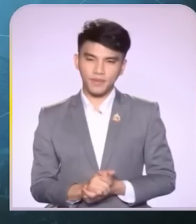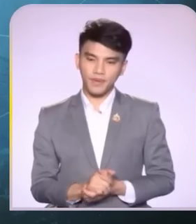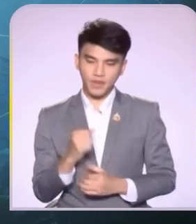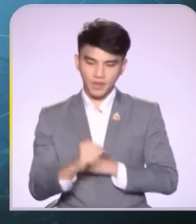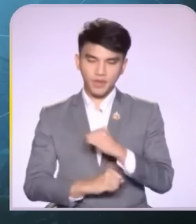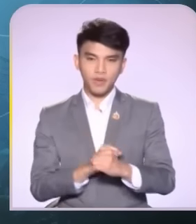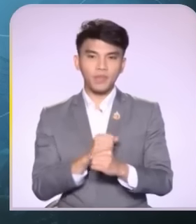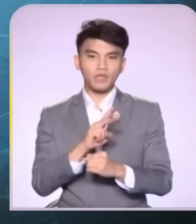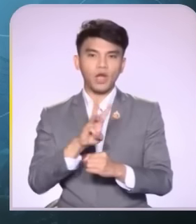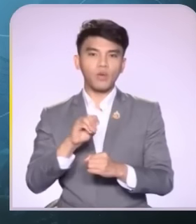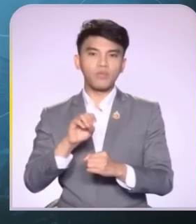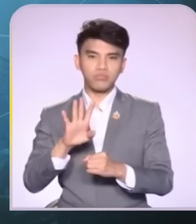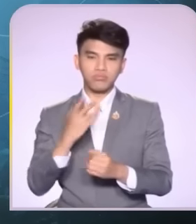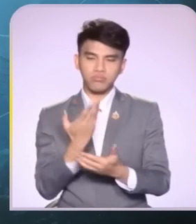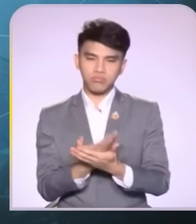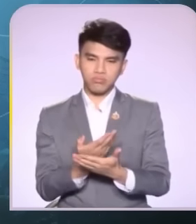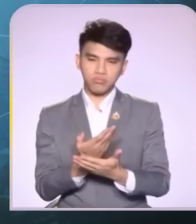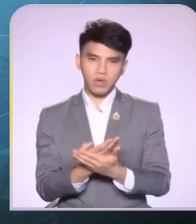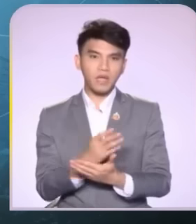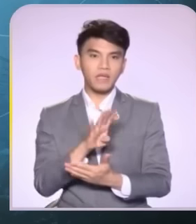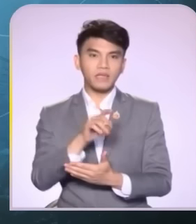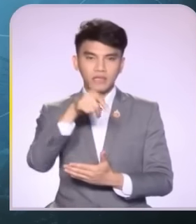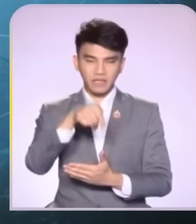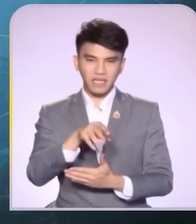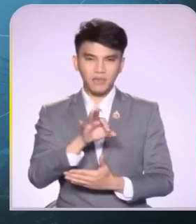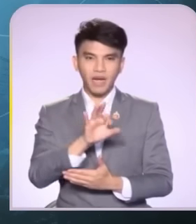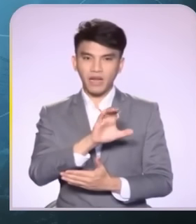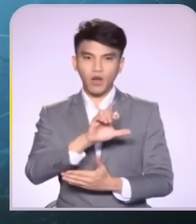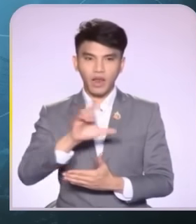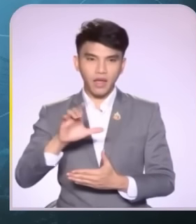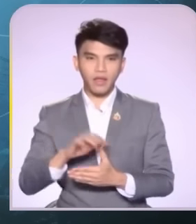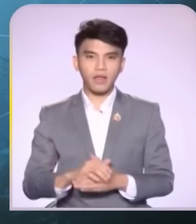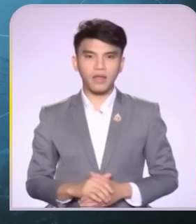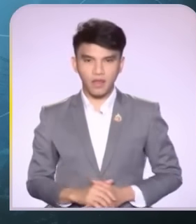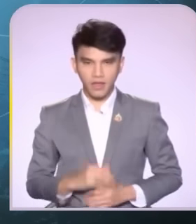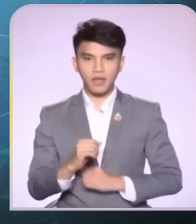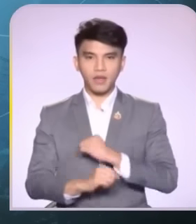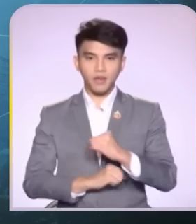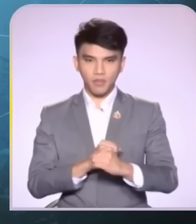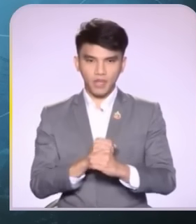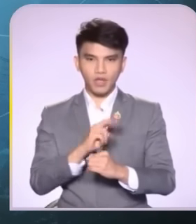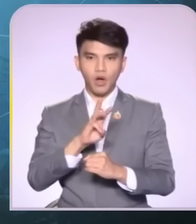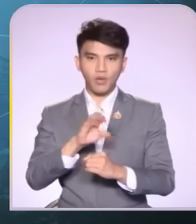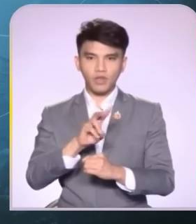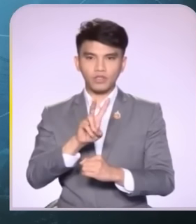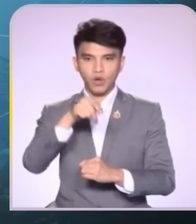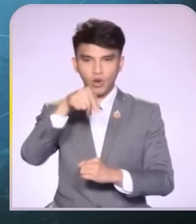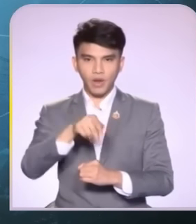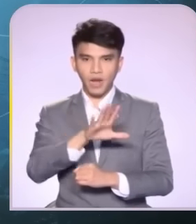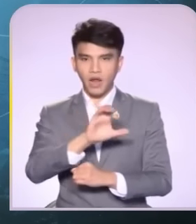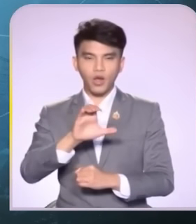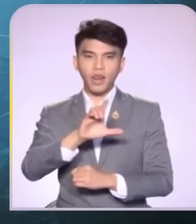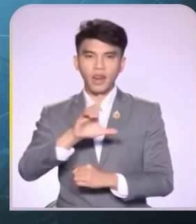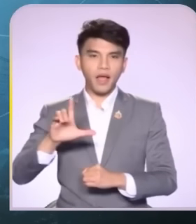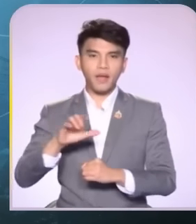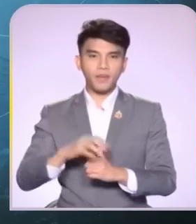ปี2564มีรายได้ 4,900 ล้านบาทปี2565รายได้ 2,500 ล้